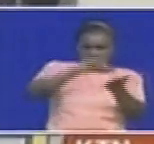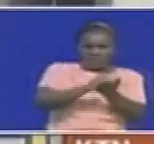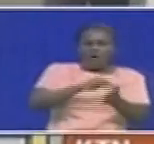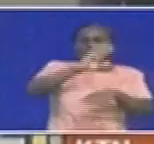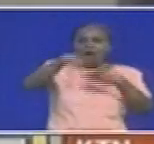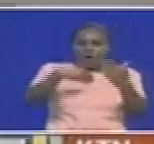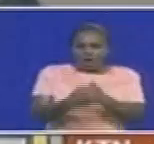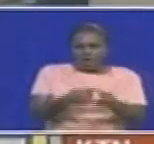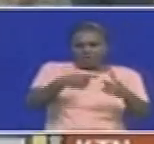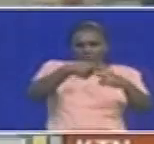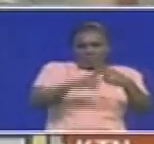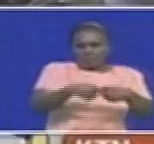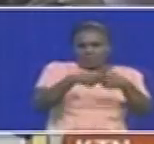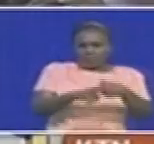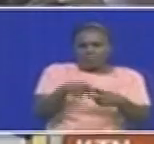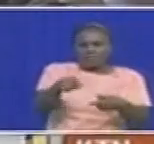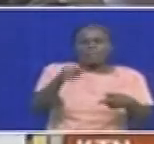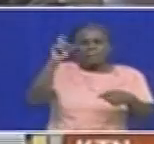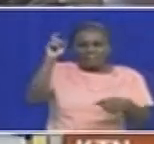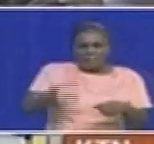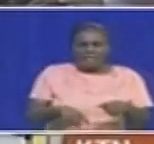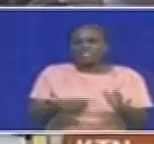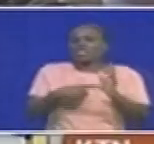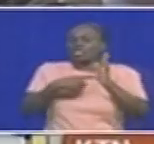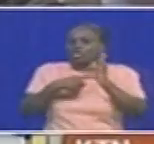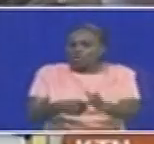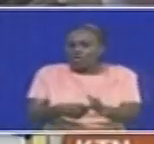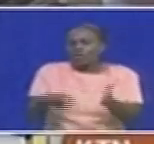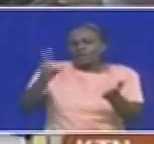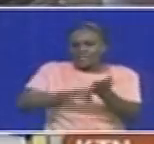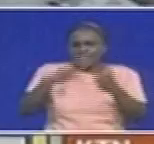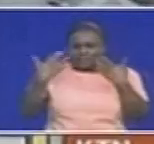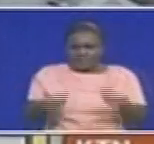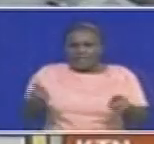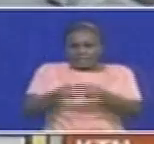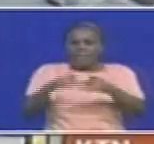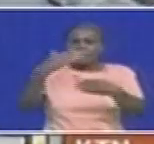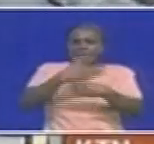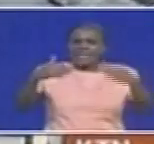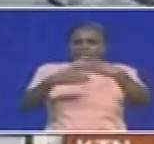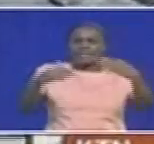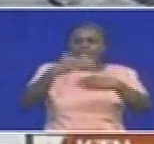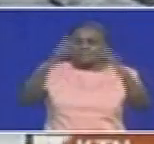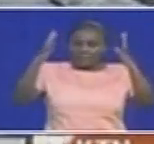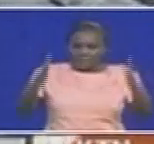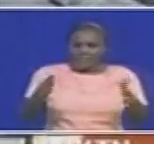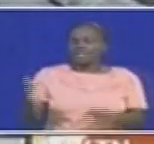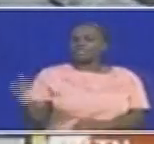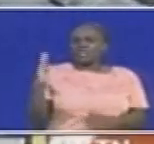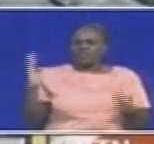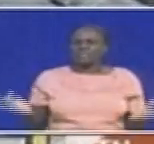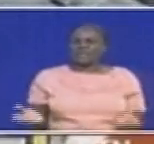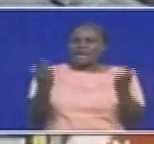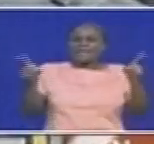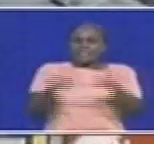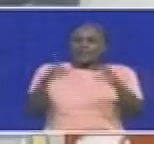za kukarabati magari sharti ziorodheshwe na zisajiliwe. Majengo makuu yameongezewa usalama, na mashirika